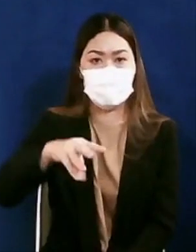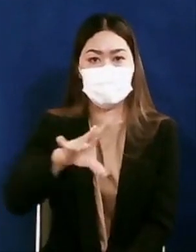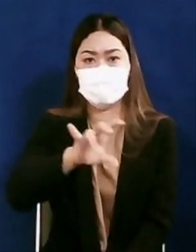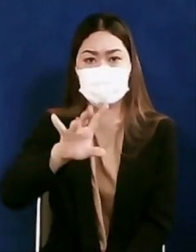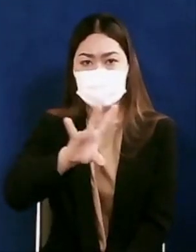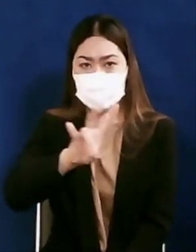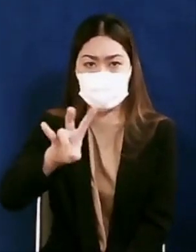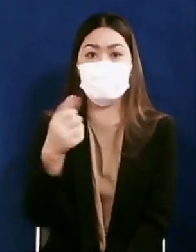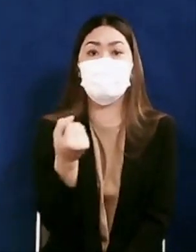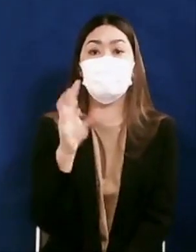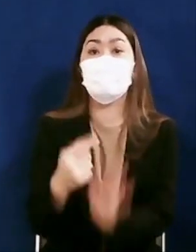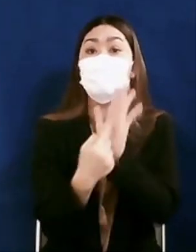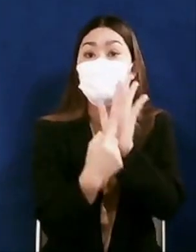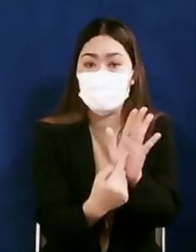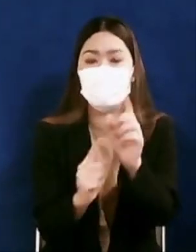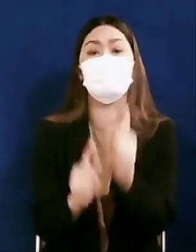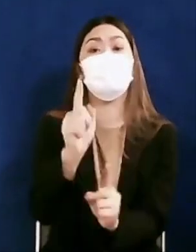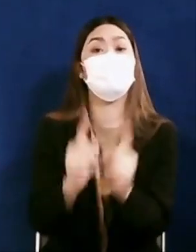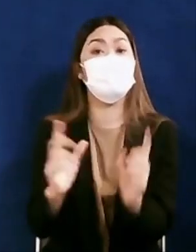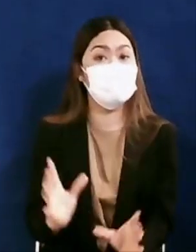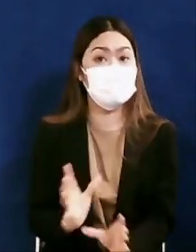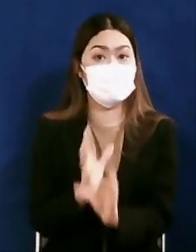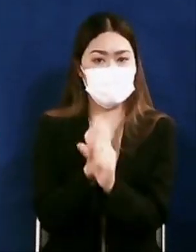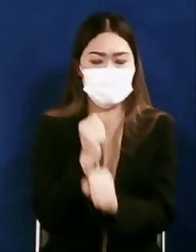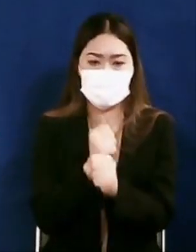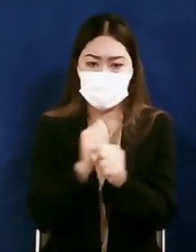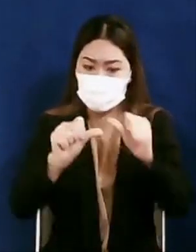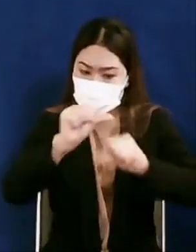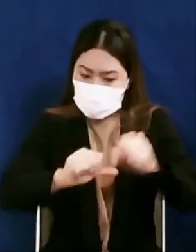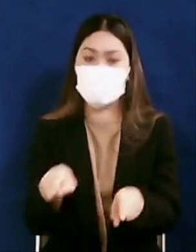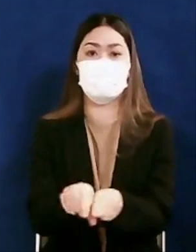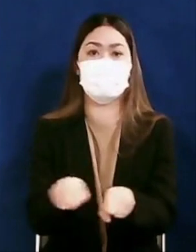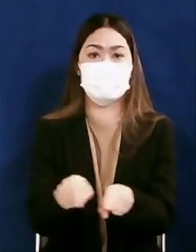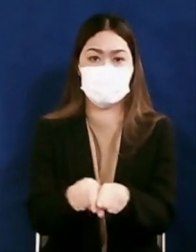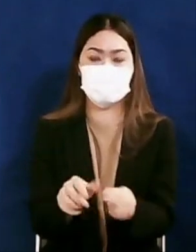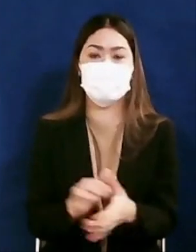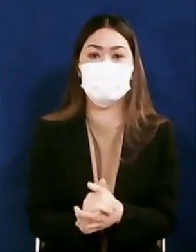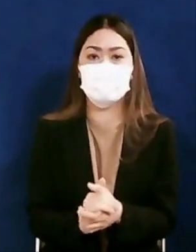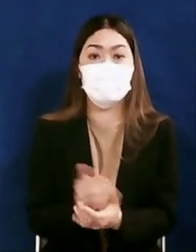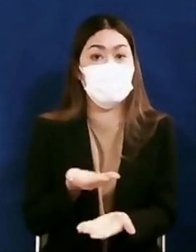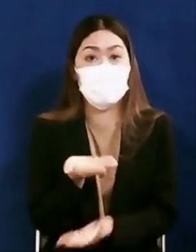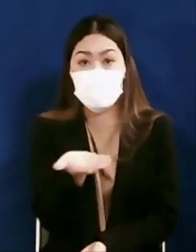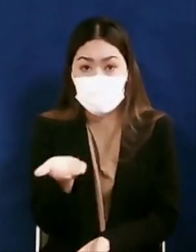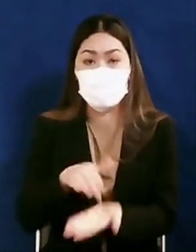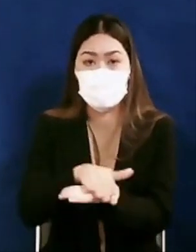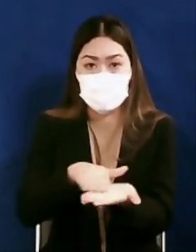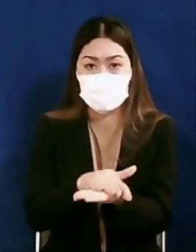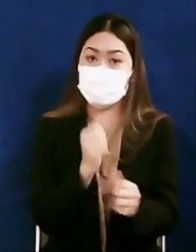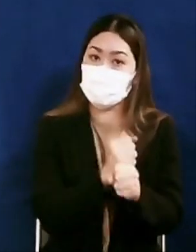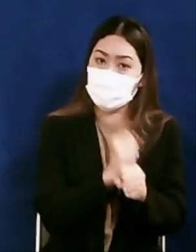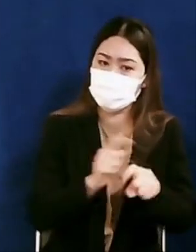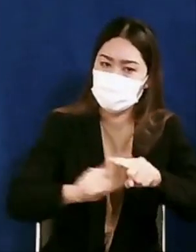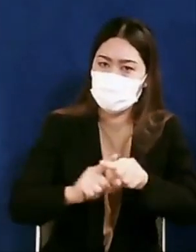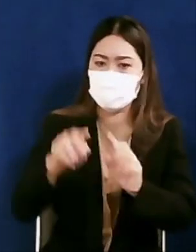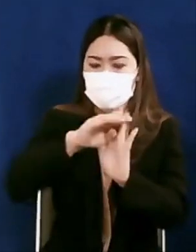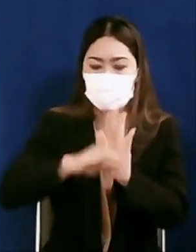26,717 ตัวอย่างอันนี้เป็นการคำนวณเพราะว่าอันนี้เป็นการทำงานวิจัยด้วยนะครับได้ขออนุญาตนะครับการจริยธรรมอะไรเนี่ยถูกต้